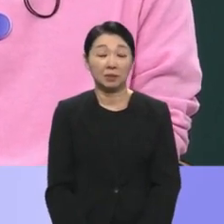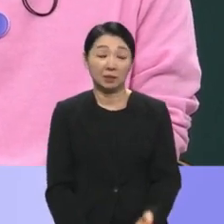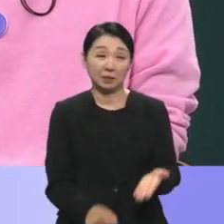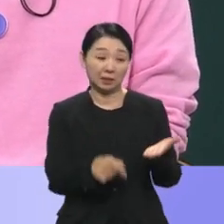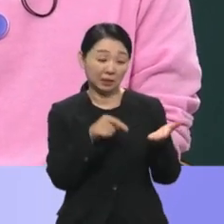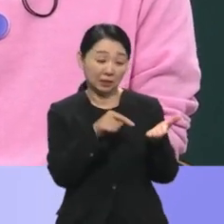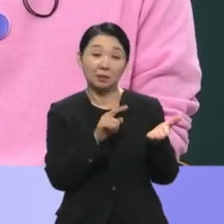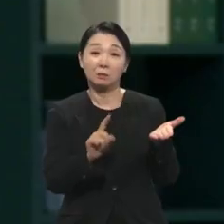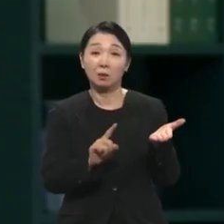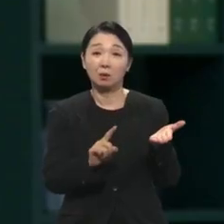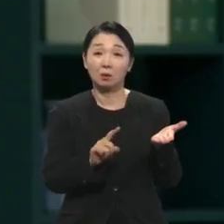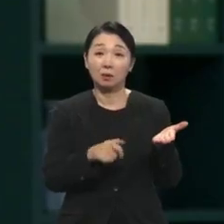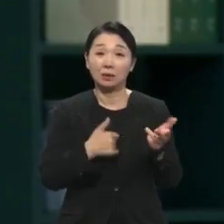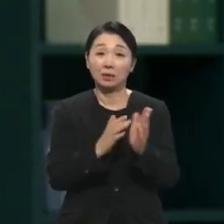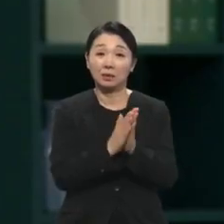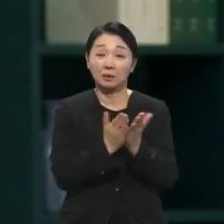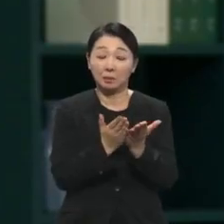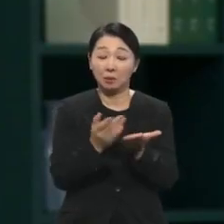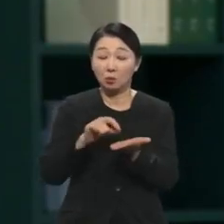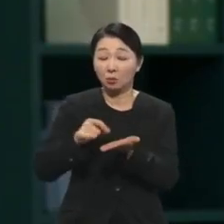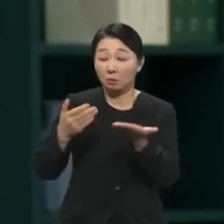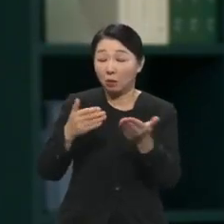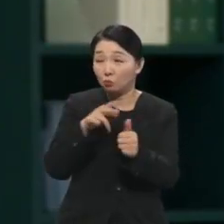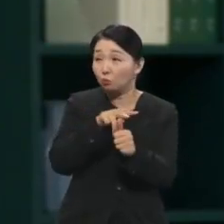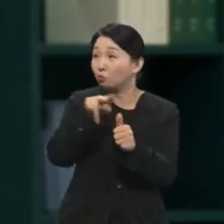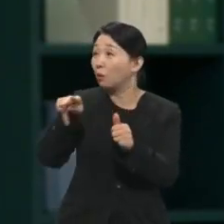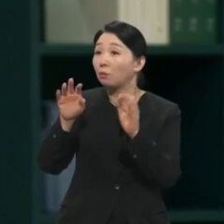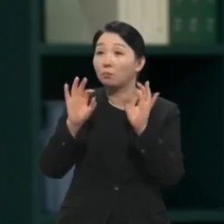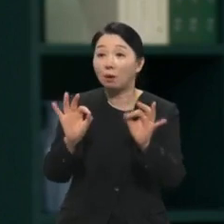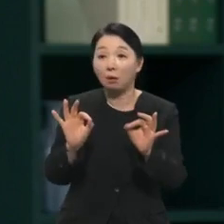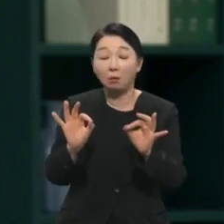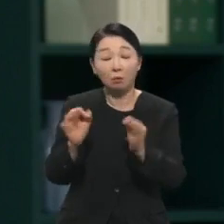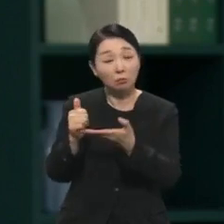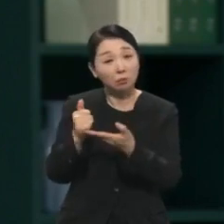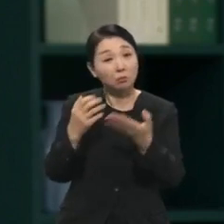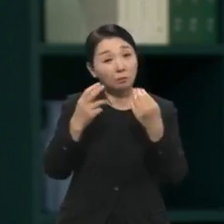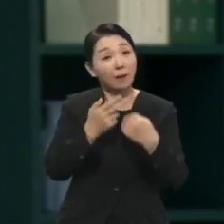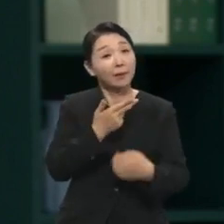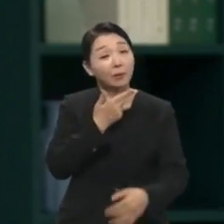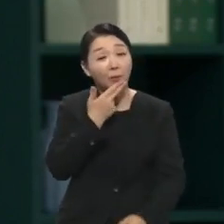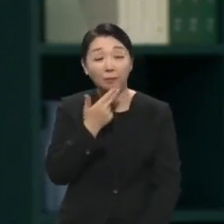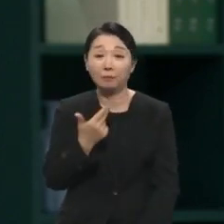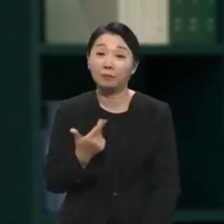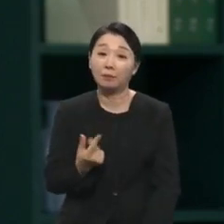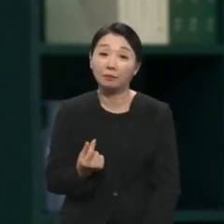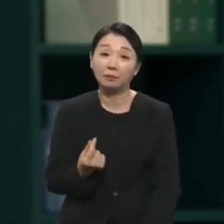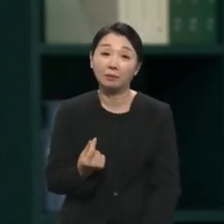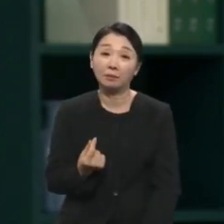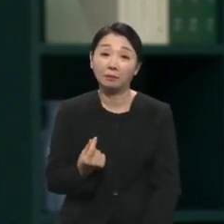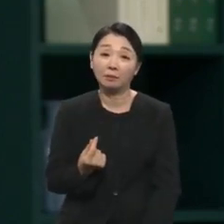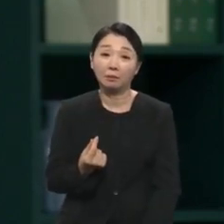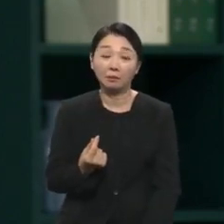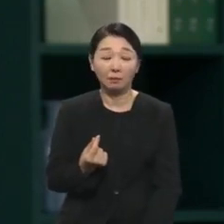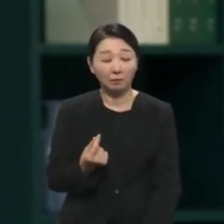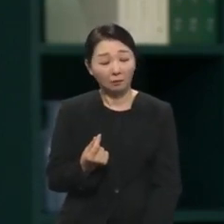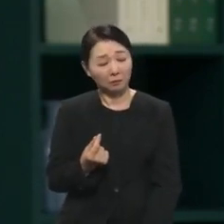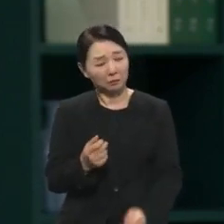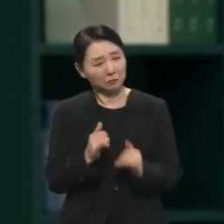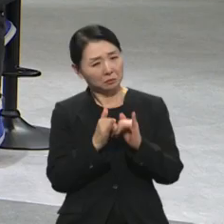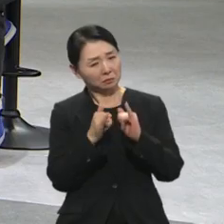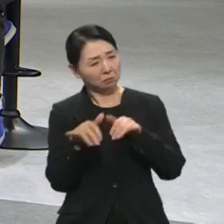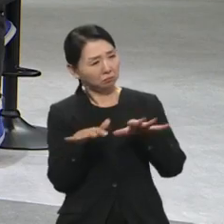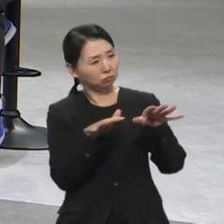보니까 당사자분이 쪽지를 받고 주변을 둘러보니까 손님이 많지 않았다는 거예요 그래서 누리꾼들 반응도